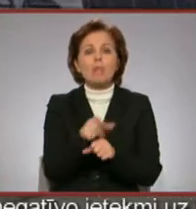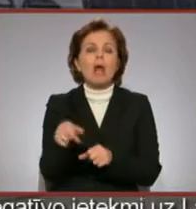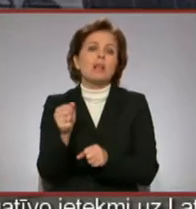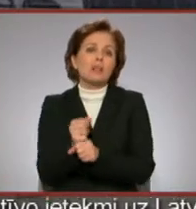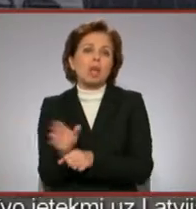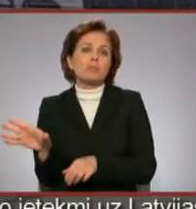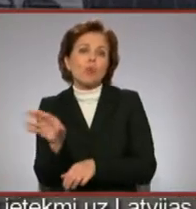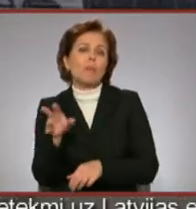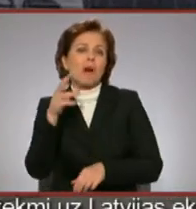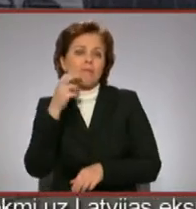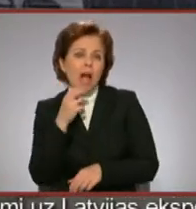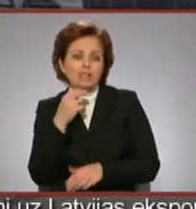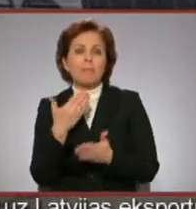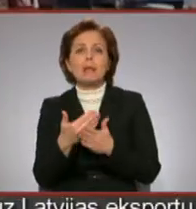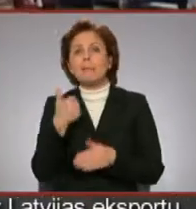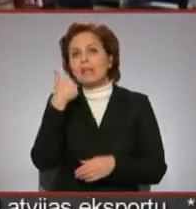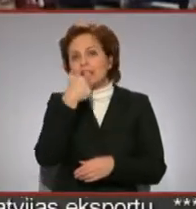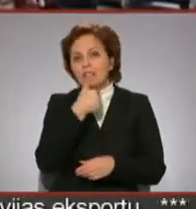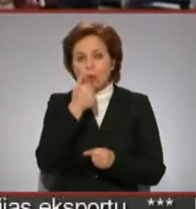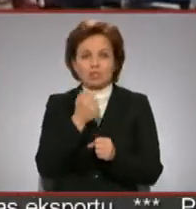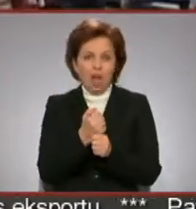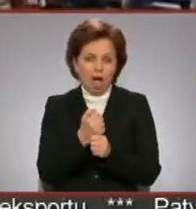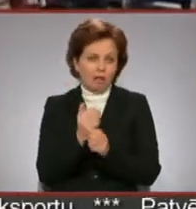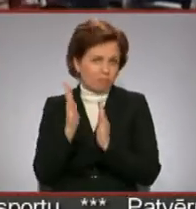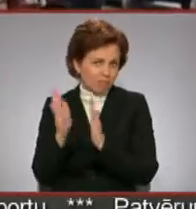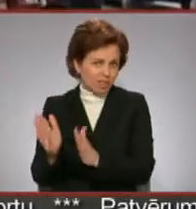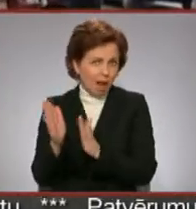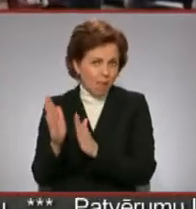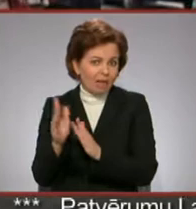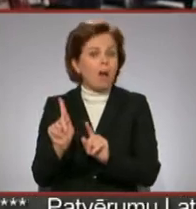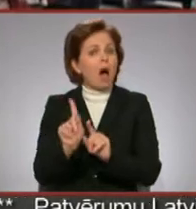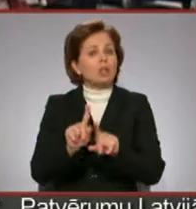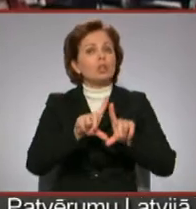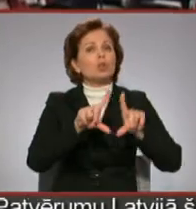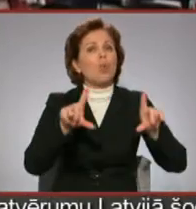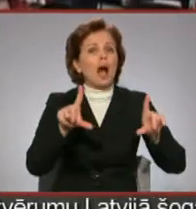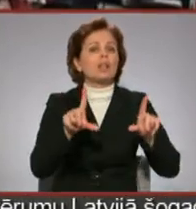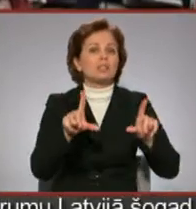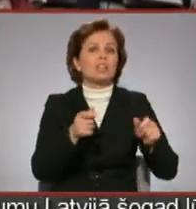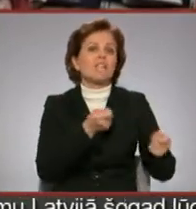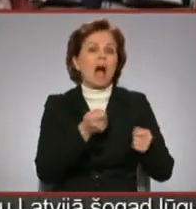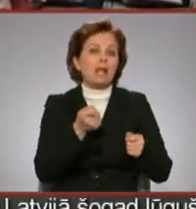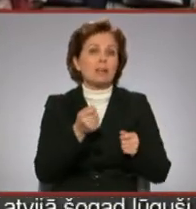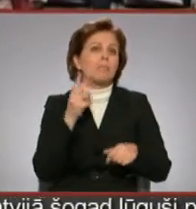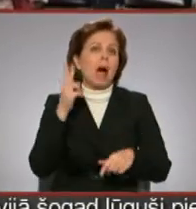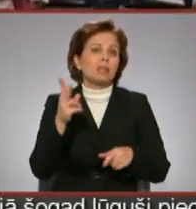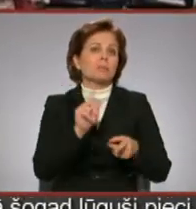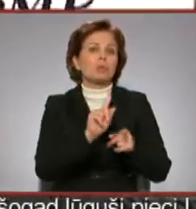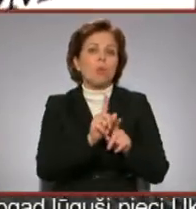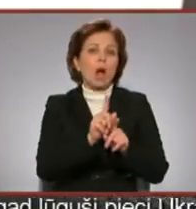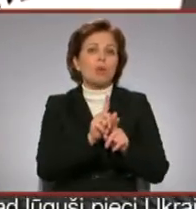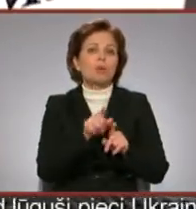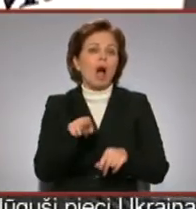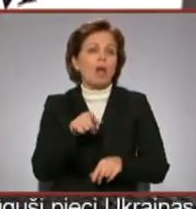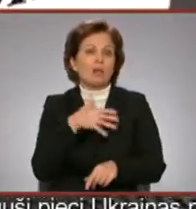vecākiem, individuālais darbs ar bērniem. Tomēr ir skolu vadītāji, kuri ir pārliecināti, ka skolotāja auga nemaz nav tik peļama.